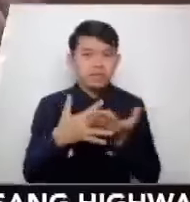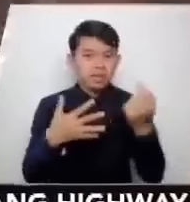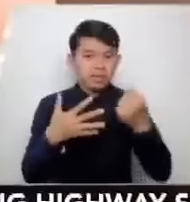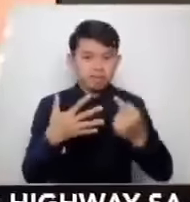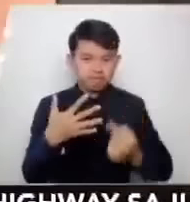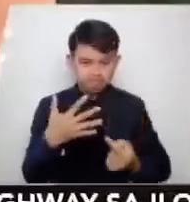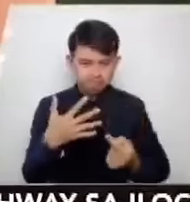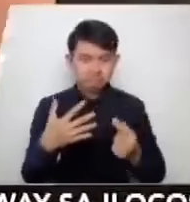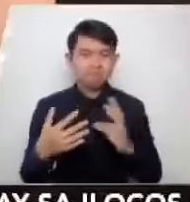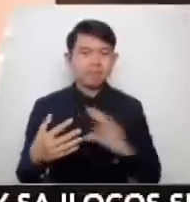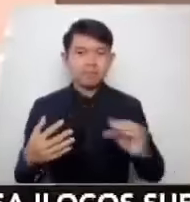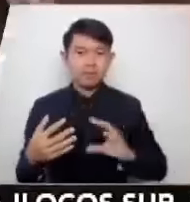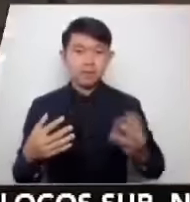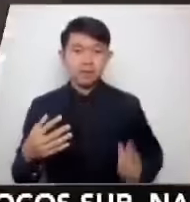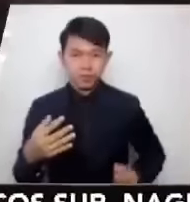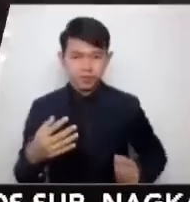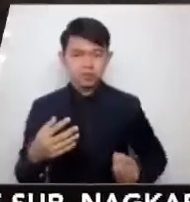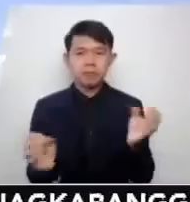public official.